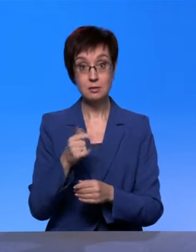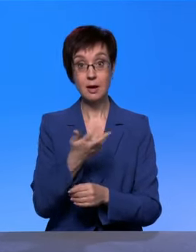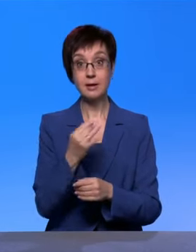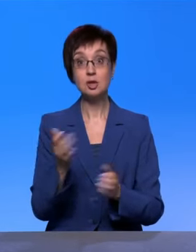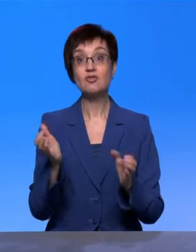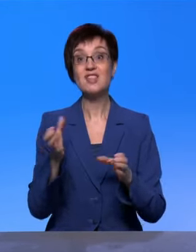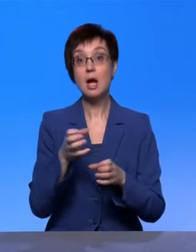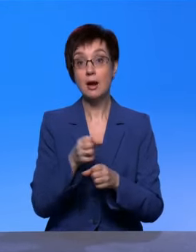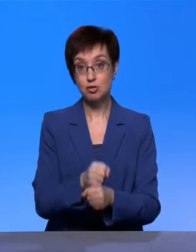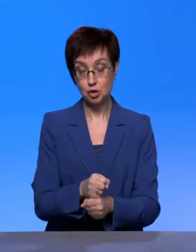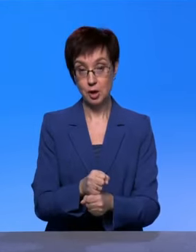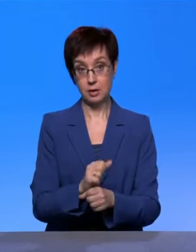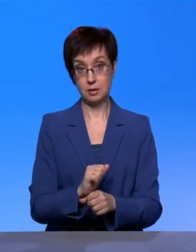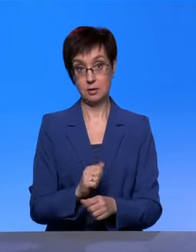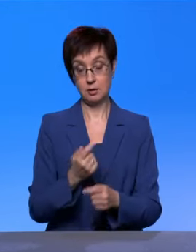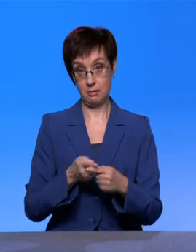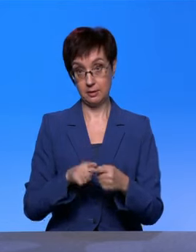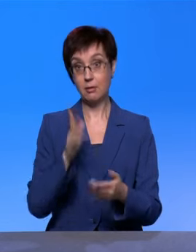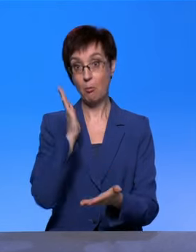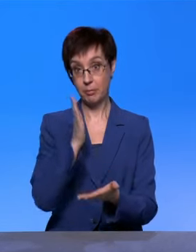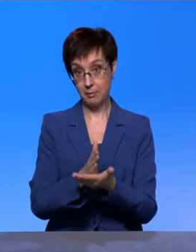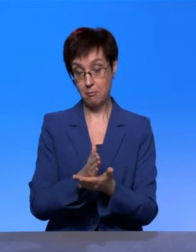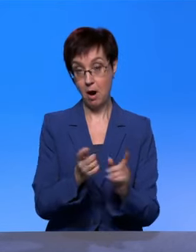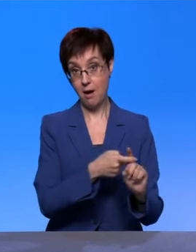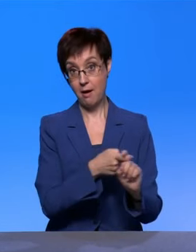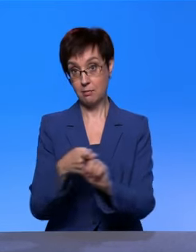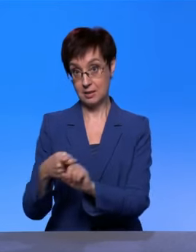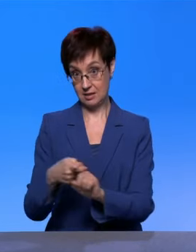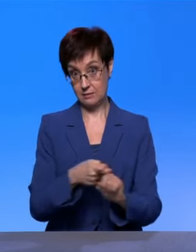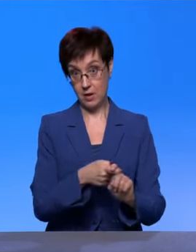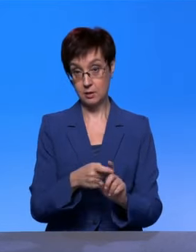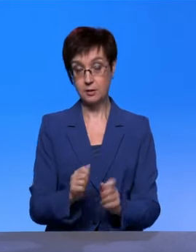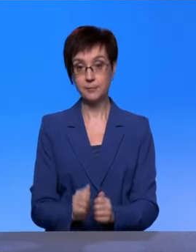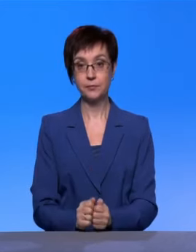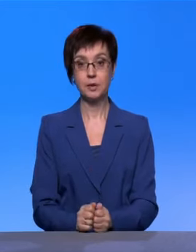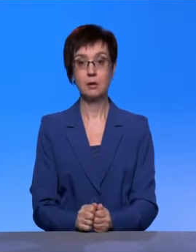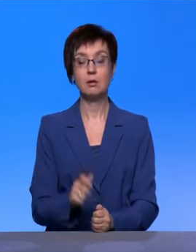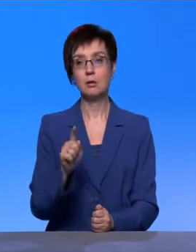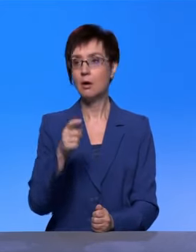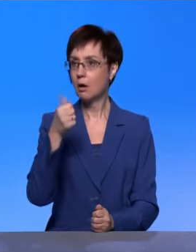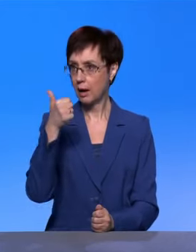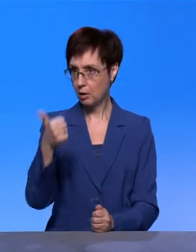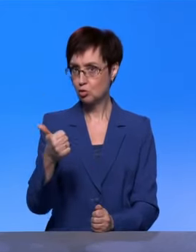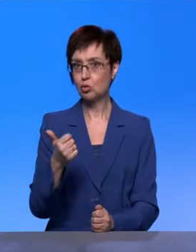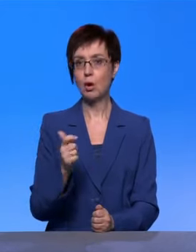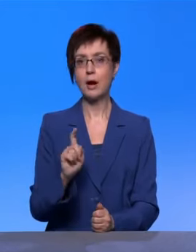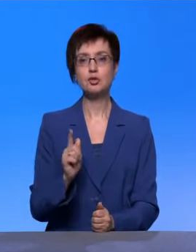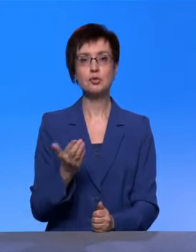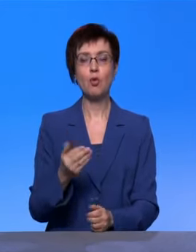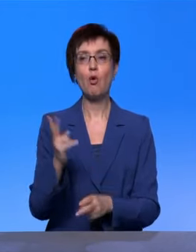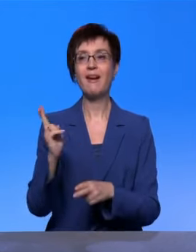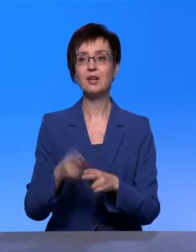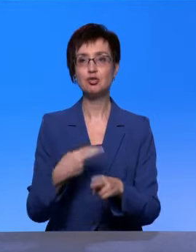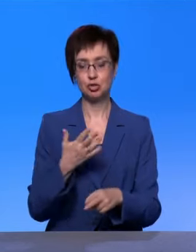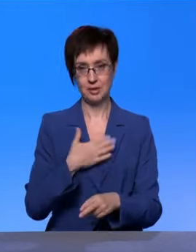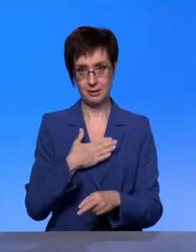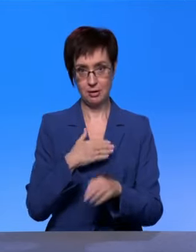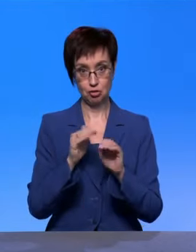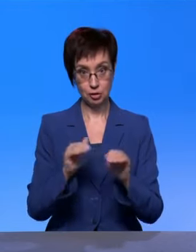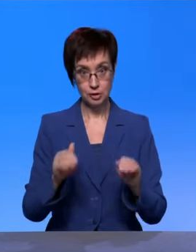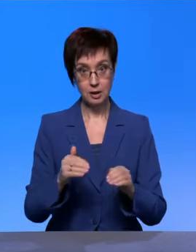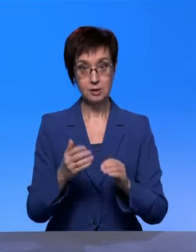Вот прямая корреляция. Хорошо, Александр Олегович, а чего, скажите тогда, пожалуйста, лишены стали наши дети в результате, как вы